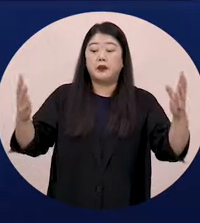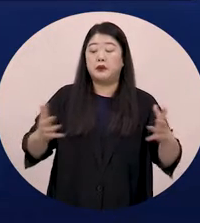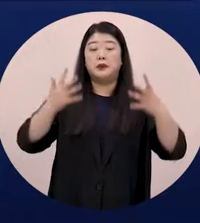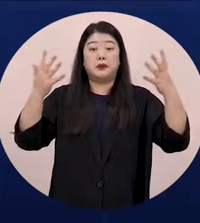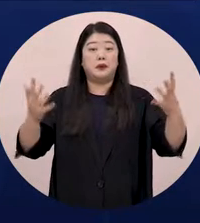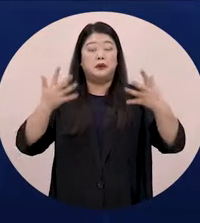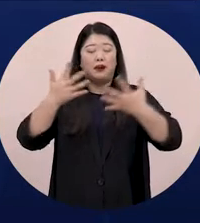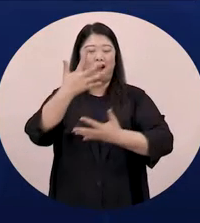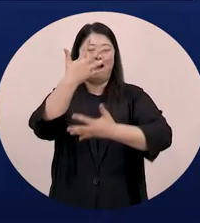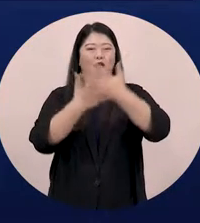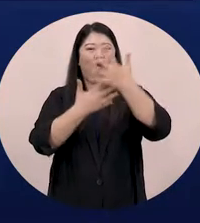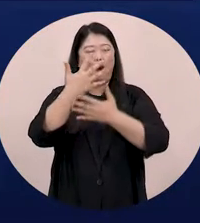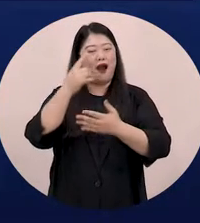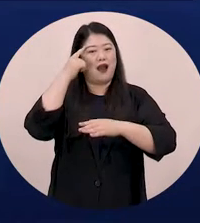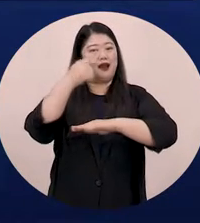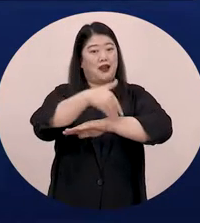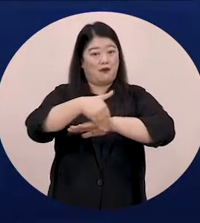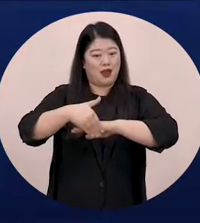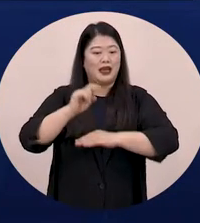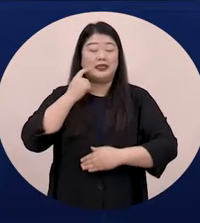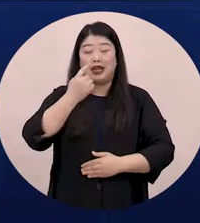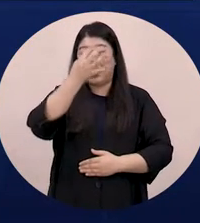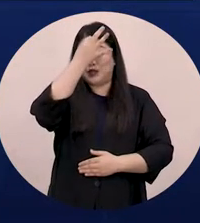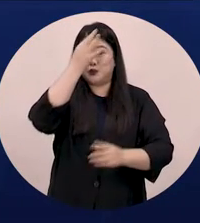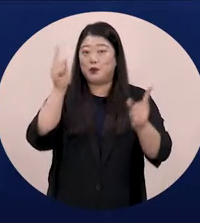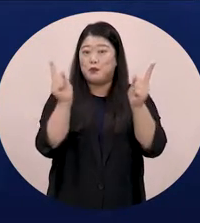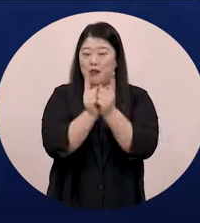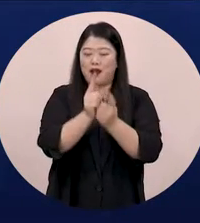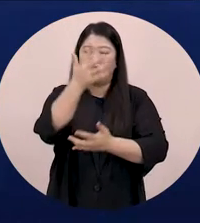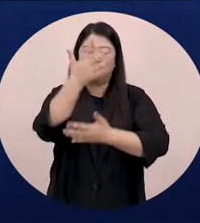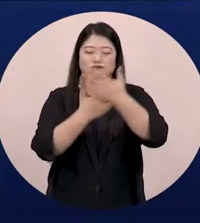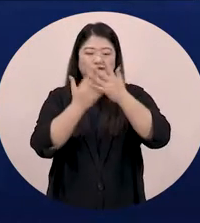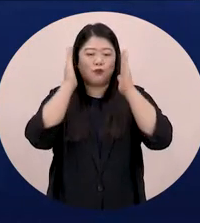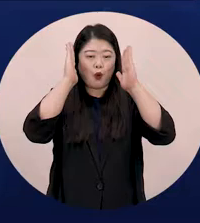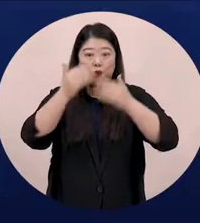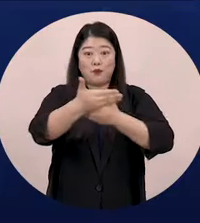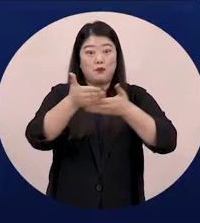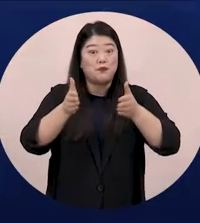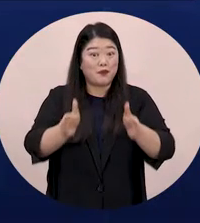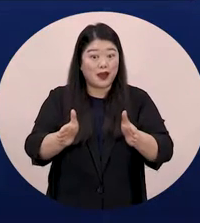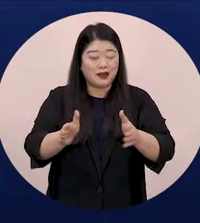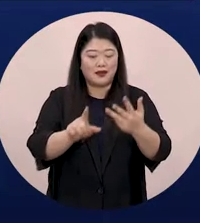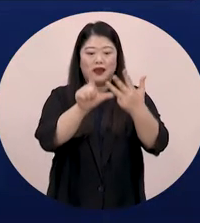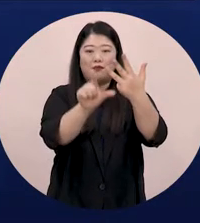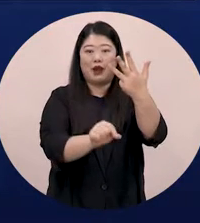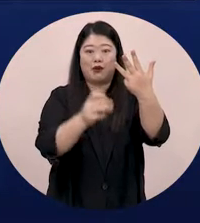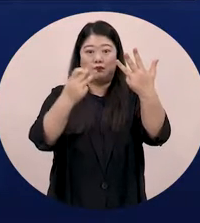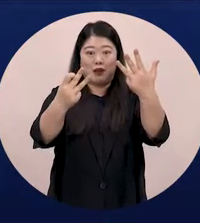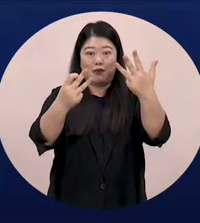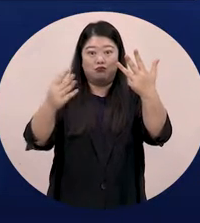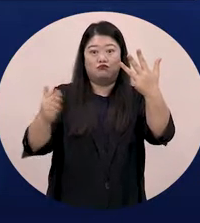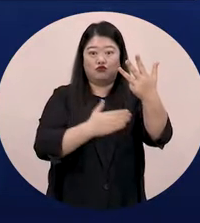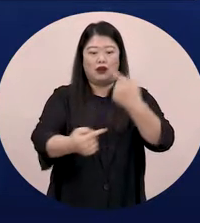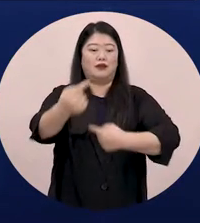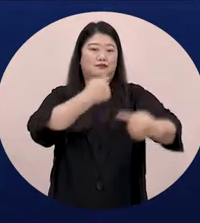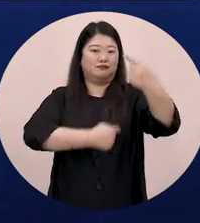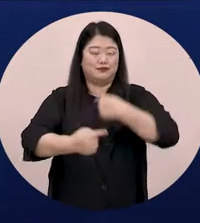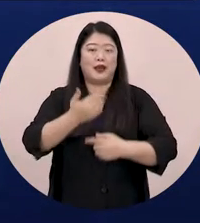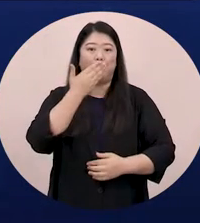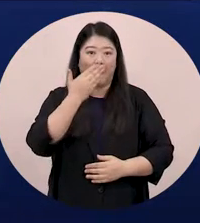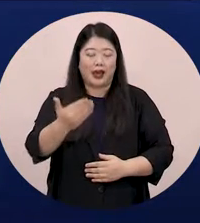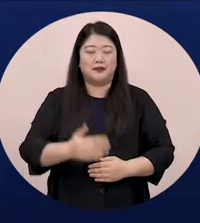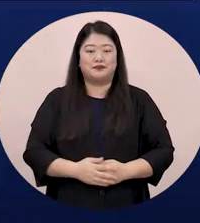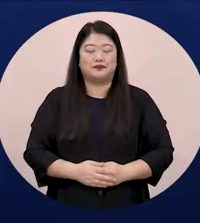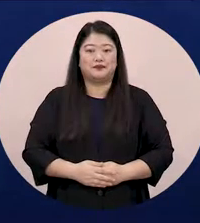강서구가 선선한 가을맞이 영화 기행, 예술로 만나는 힐링 시네마 수강생을 8월 13일부터 모집합니다.